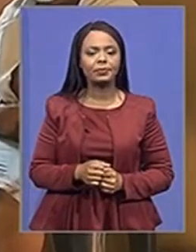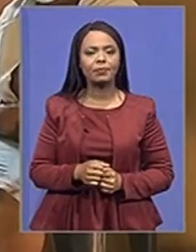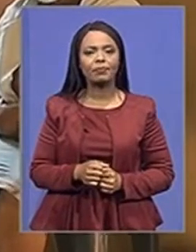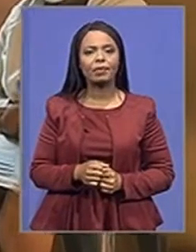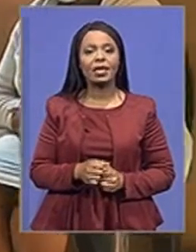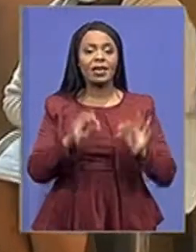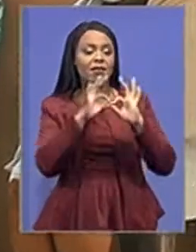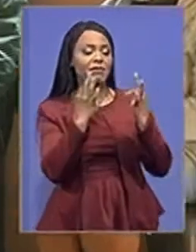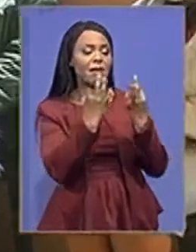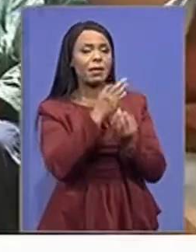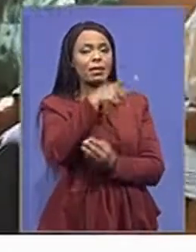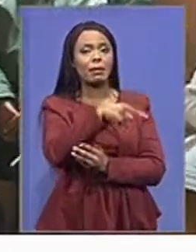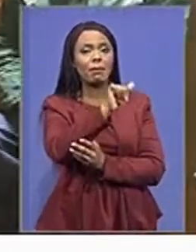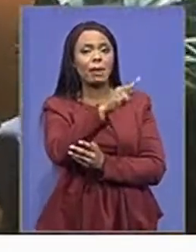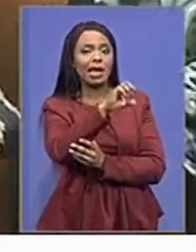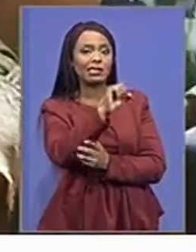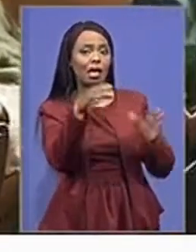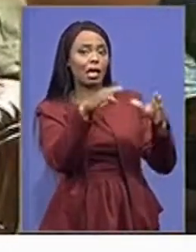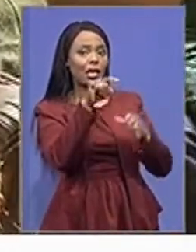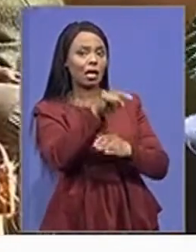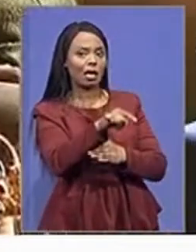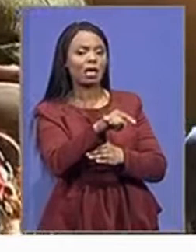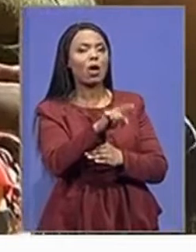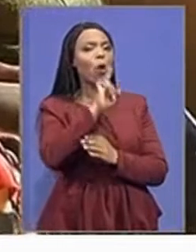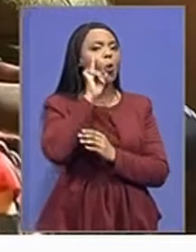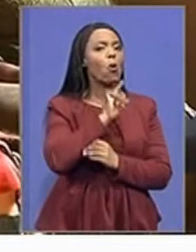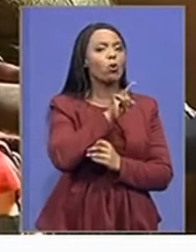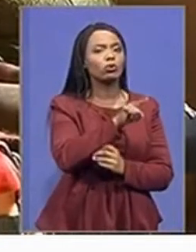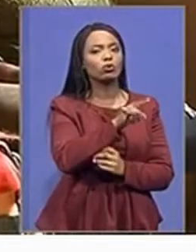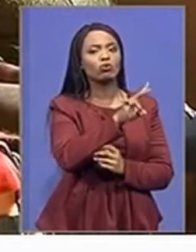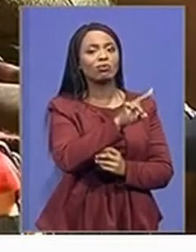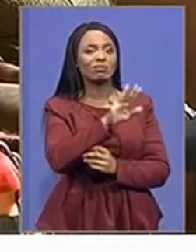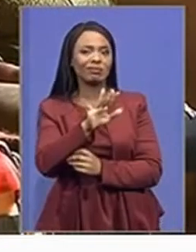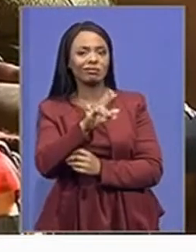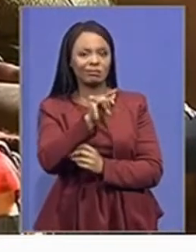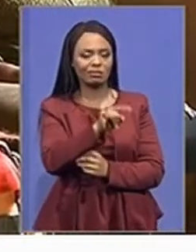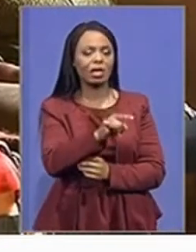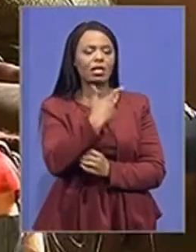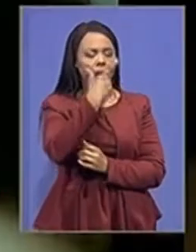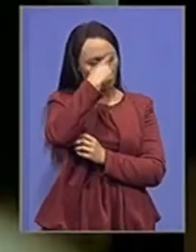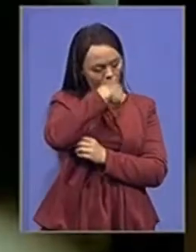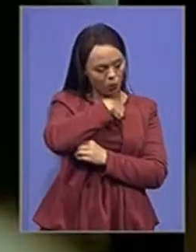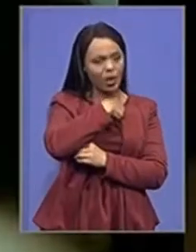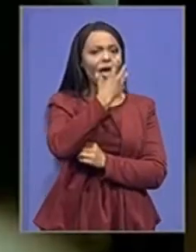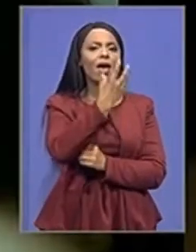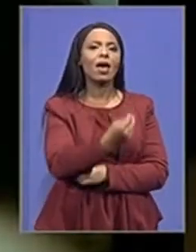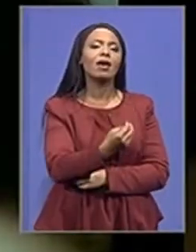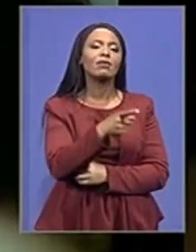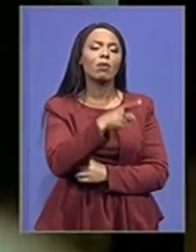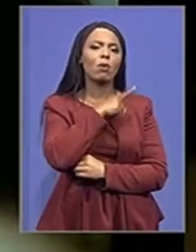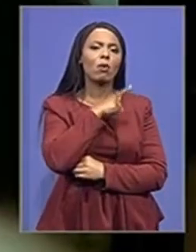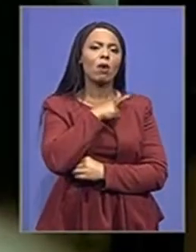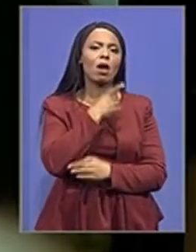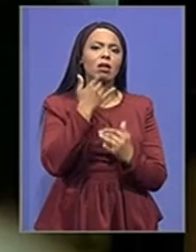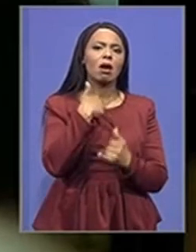Ba lelapa la Gapalesa Maruping wa dingwaga di le 29 ba mo khutsafalong ba ile ba